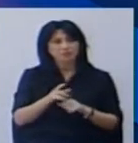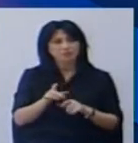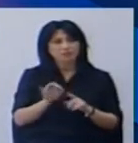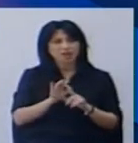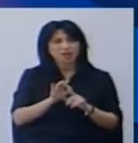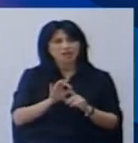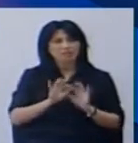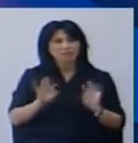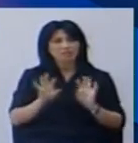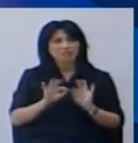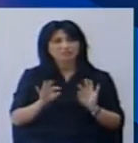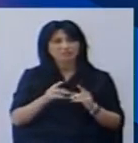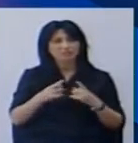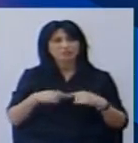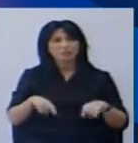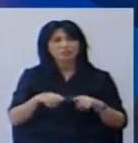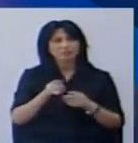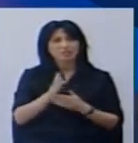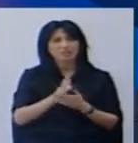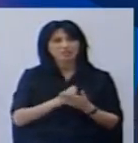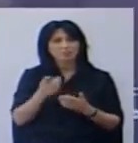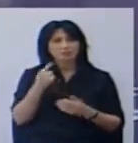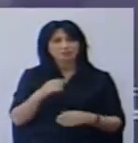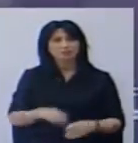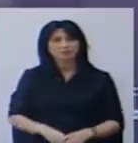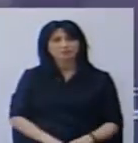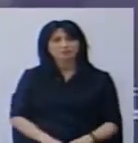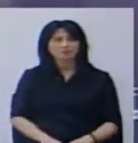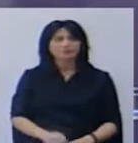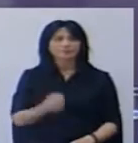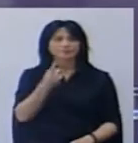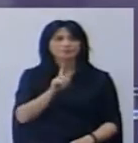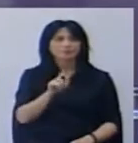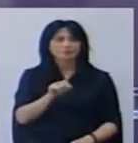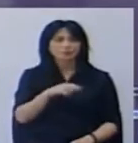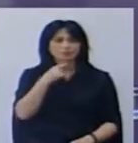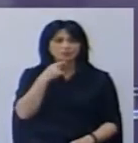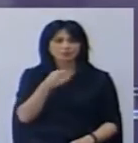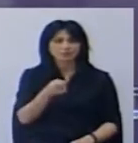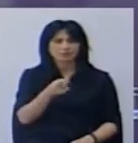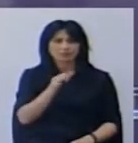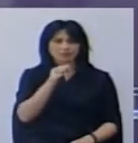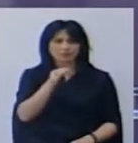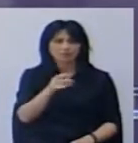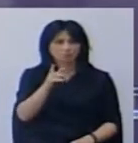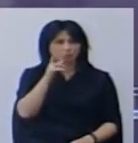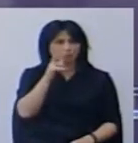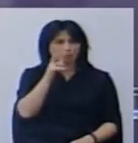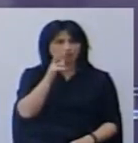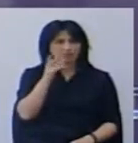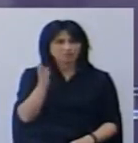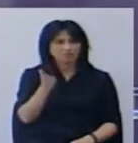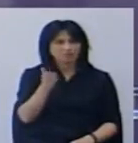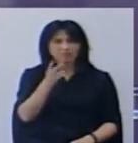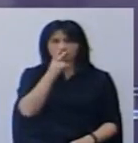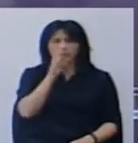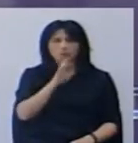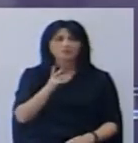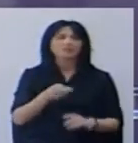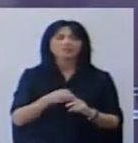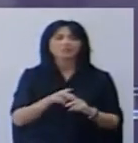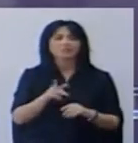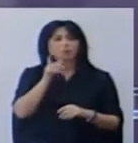ამ განცხადებამ საზოგადოების ნაწილი მაშინ. მე ერთი რამე შემიძლია, მე შემიძლია გიპასუხოთ ქუთაისის მაგალითზე. მიუხედავად იმისა,